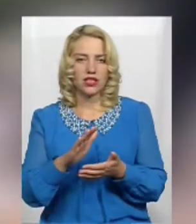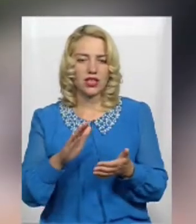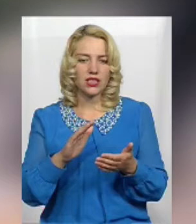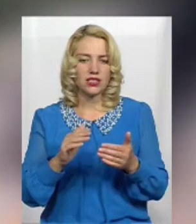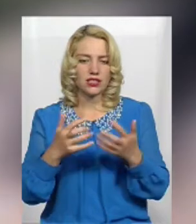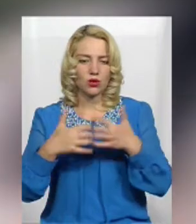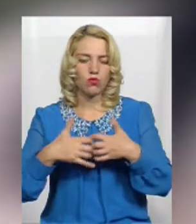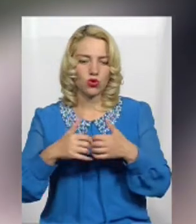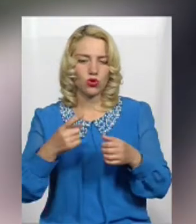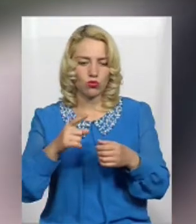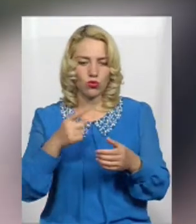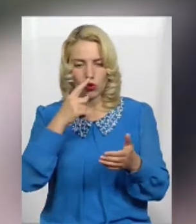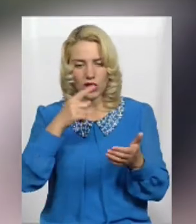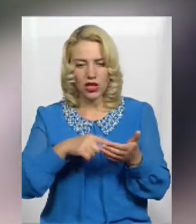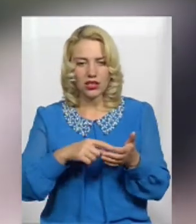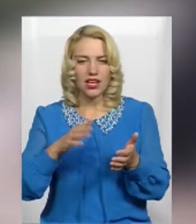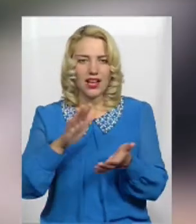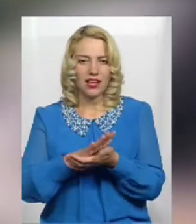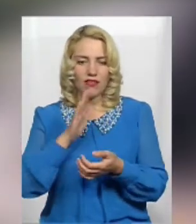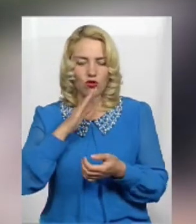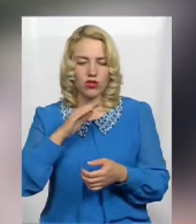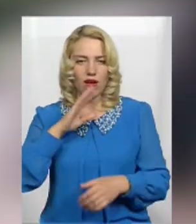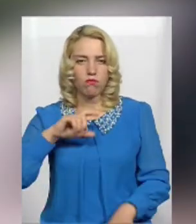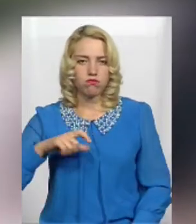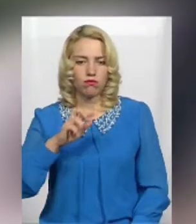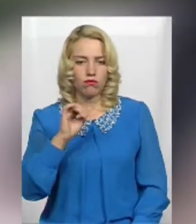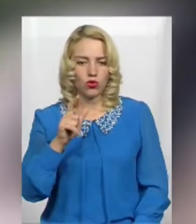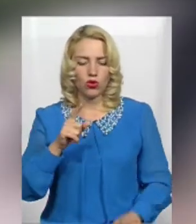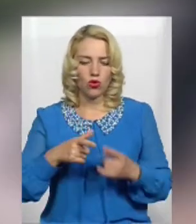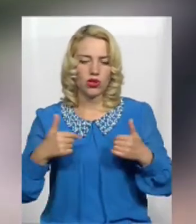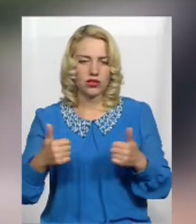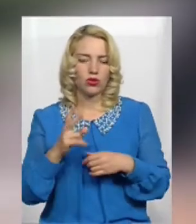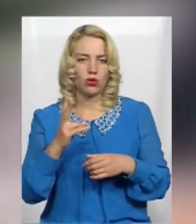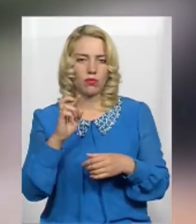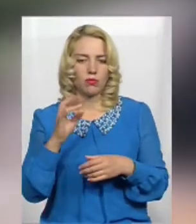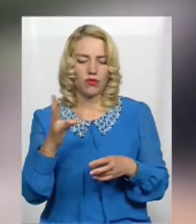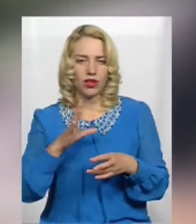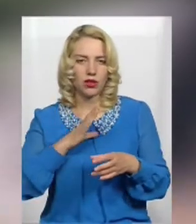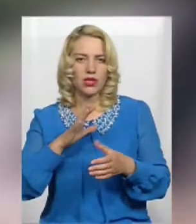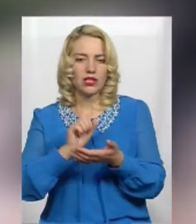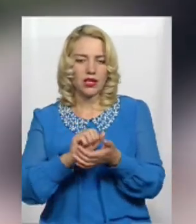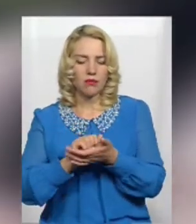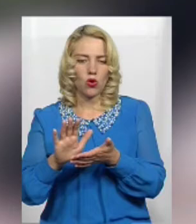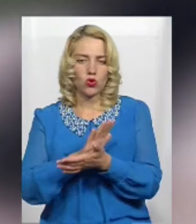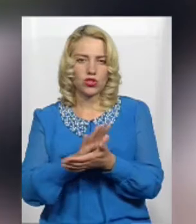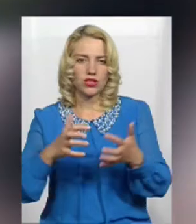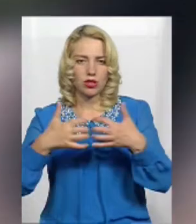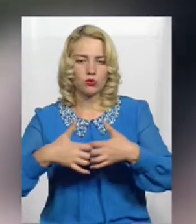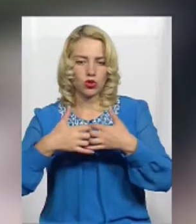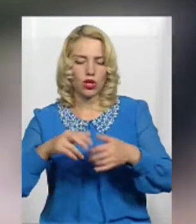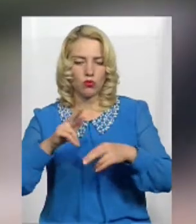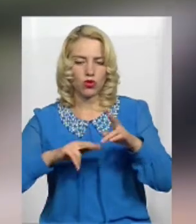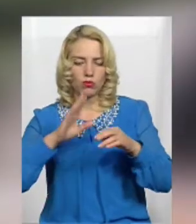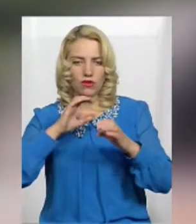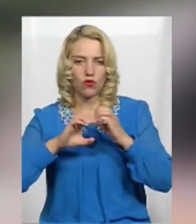очищення потрапляють до Бугу, погіршуючи екологію. Організація, яка мала б зайнятися реконструкцією очисних споруд та будівництвом водогону,